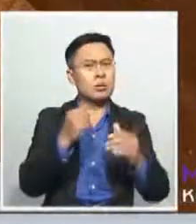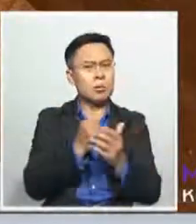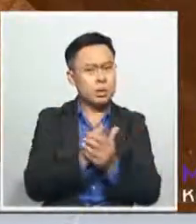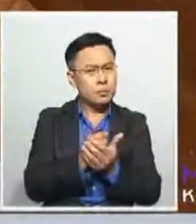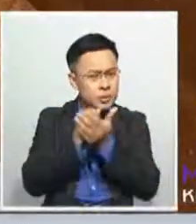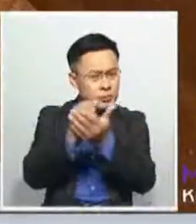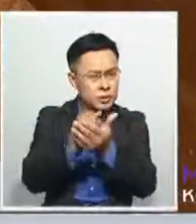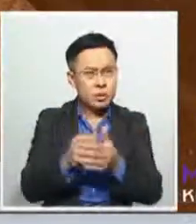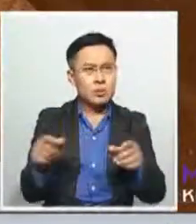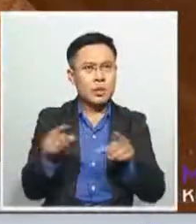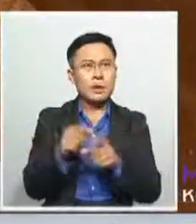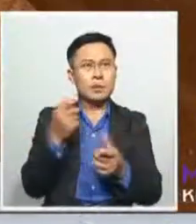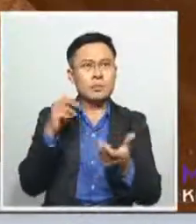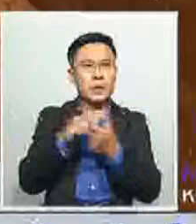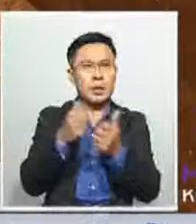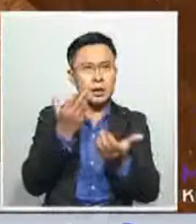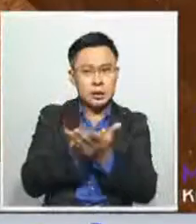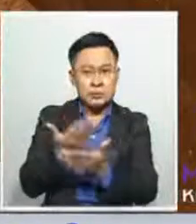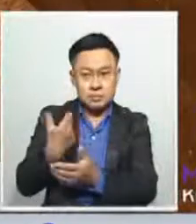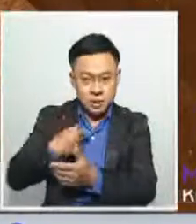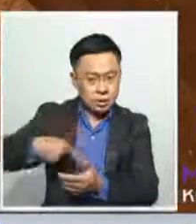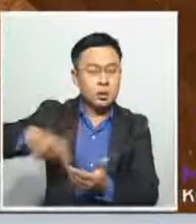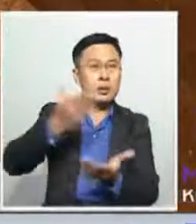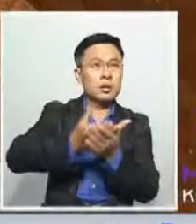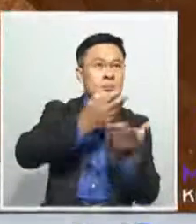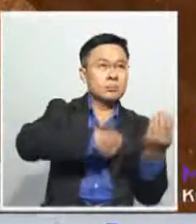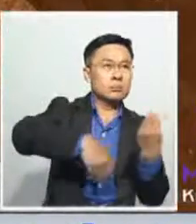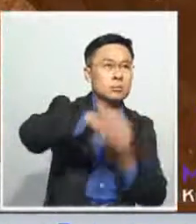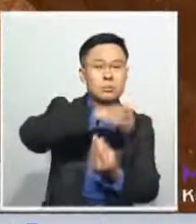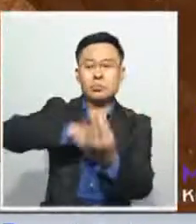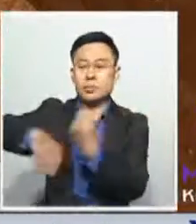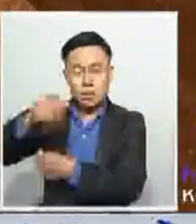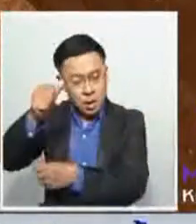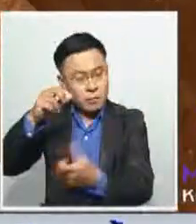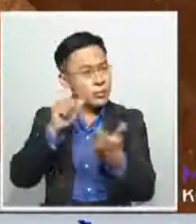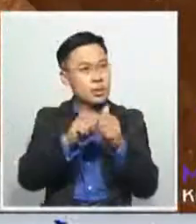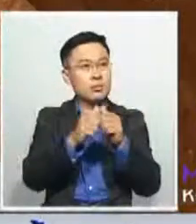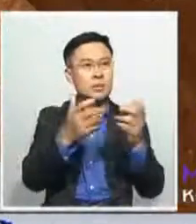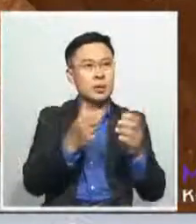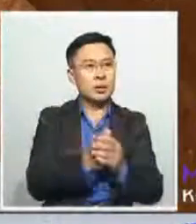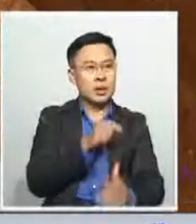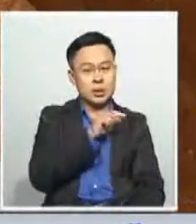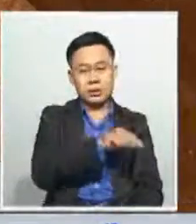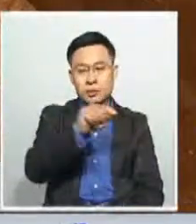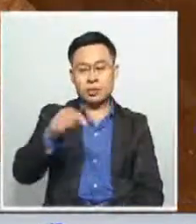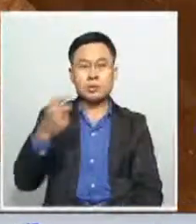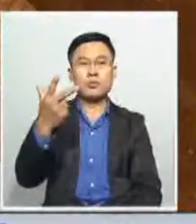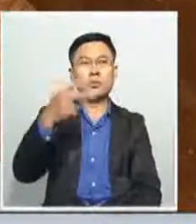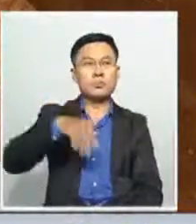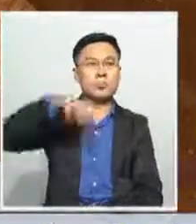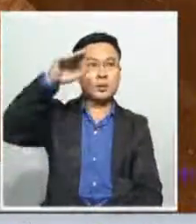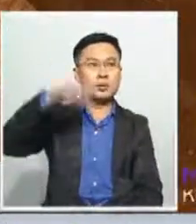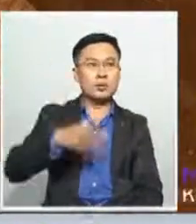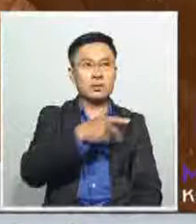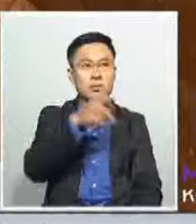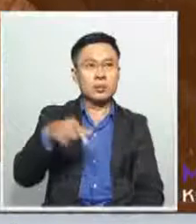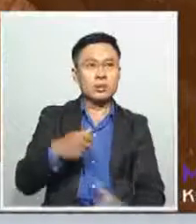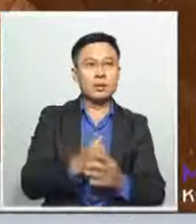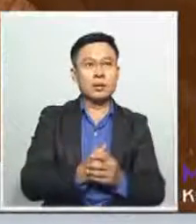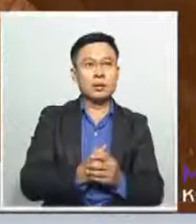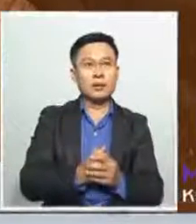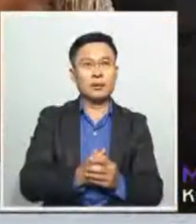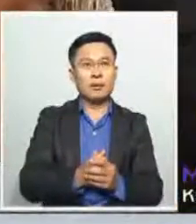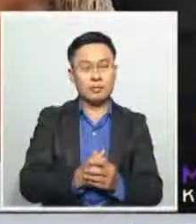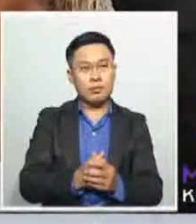ามีปัญหายืมเงินกันได้ไหม ได้หมุนเวียนกันนี่คนหนึ่ง เป็นสามคนยืมกันเหรอแล้วมีให้ยืมพอเหรอ ได